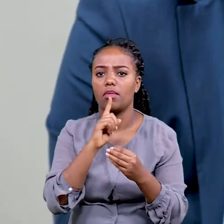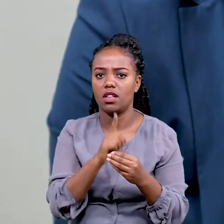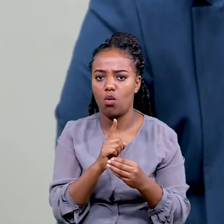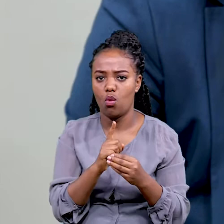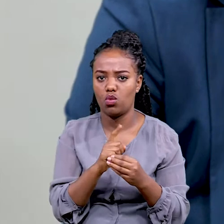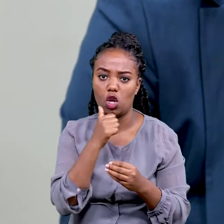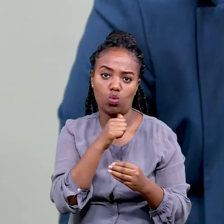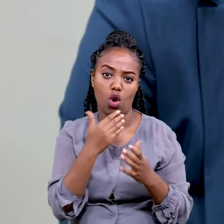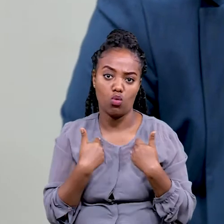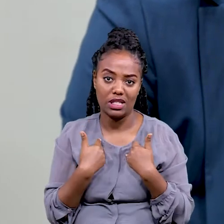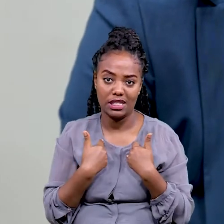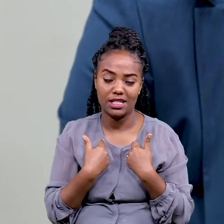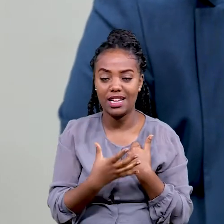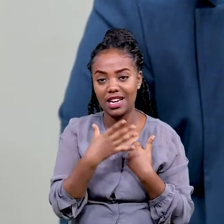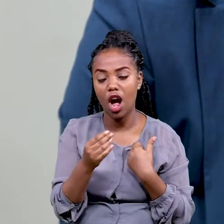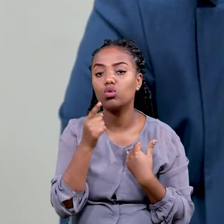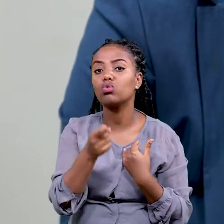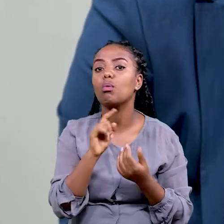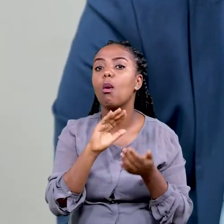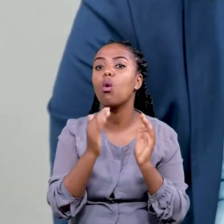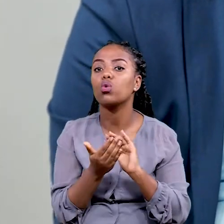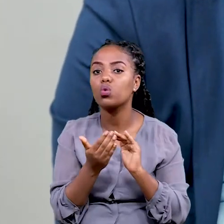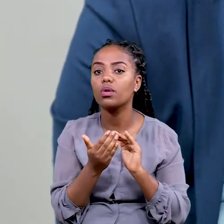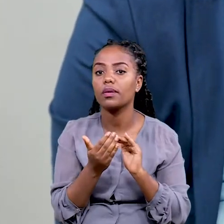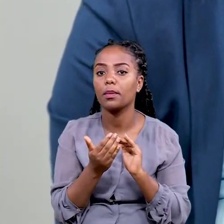ነው የወደቀው። እና ይሄ መሆኑ